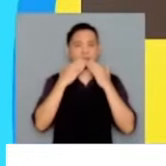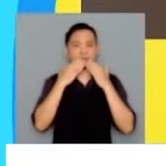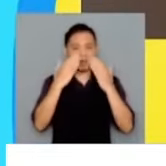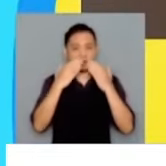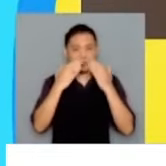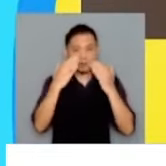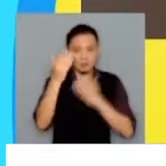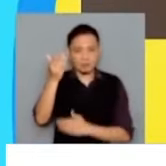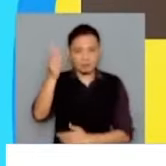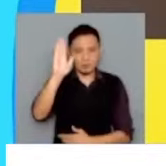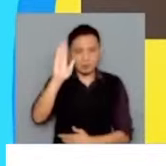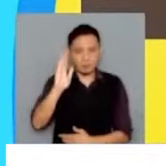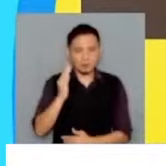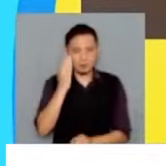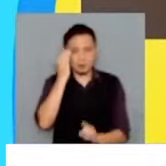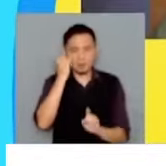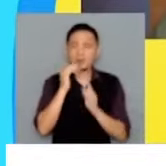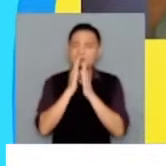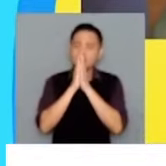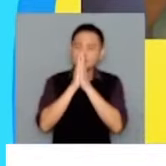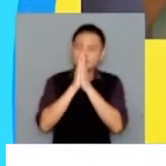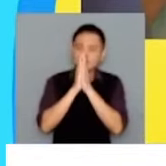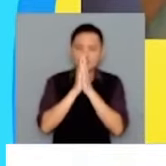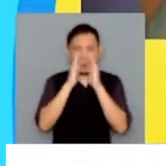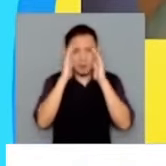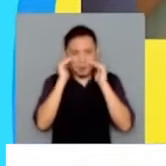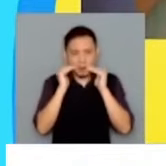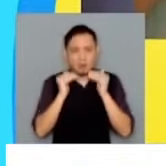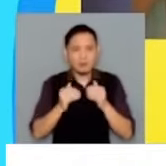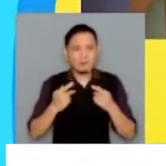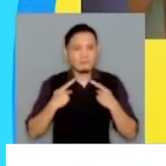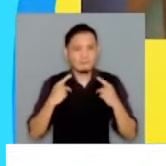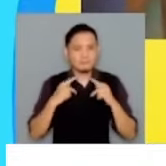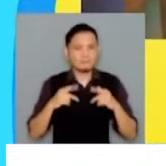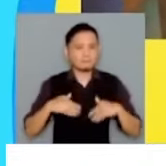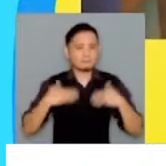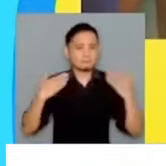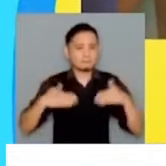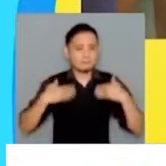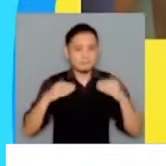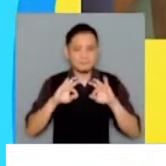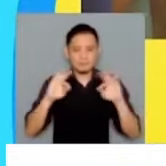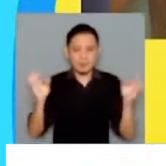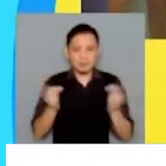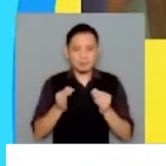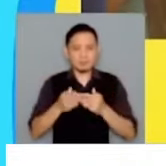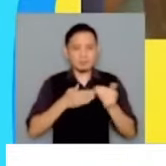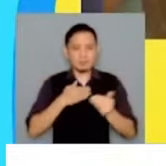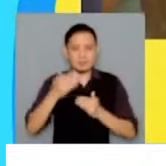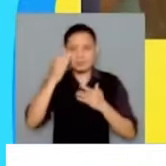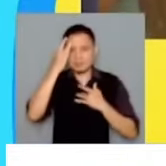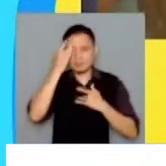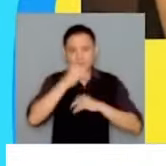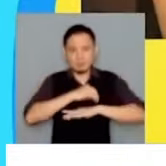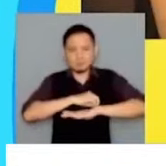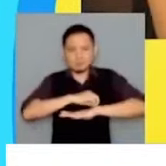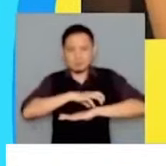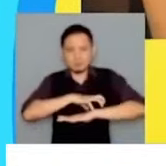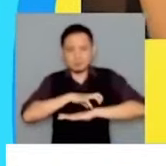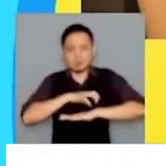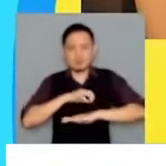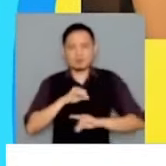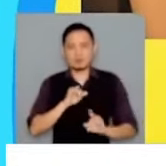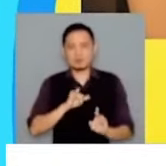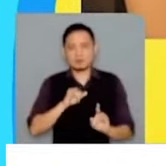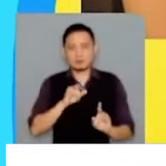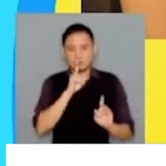ko talaga na magkaroon ako ng happy family despite na kung ano yung condition ko. And sobrang glad ako na